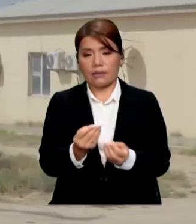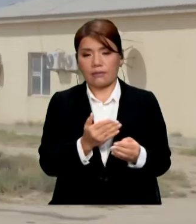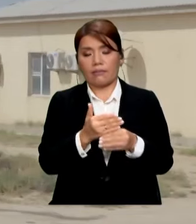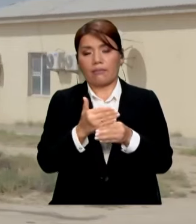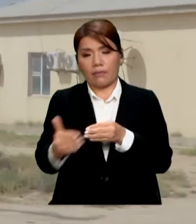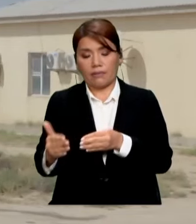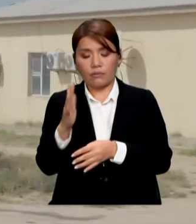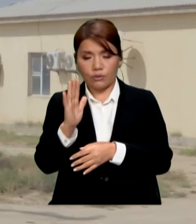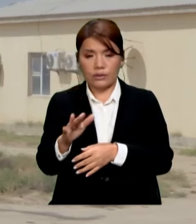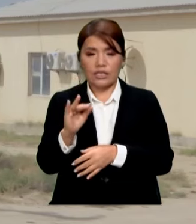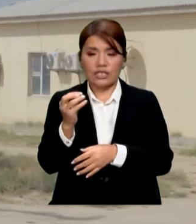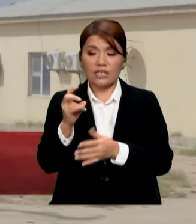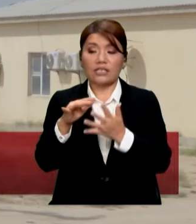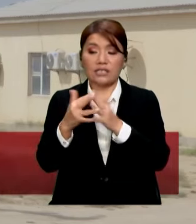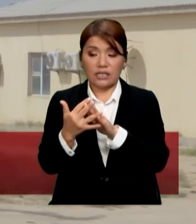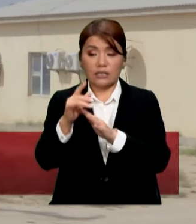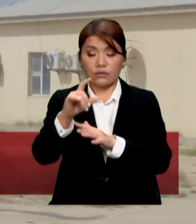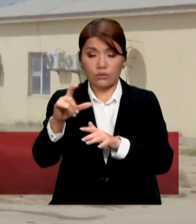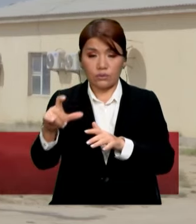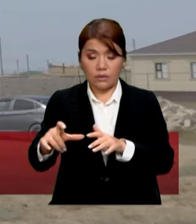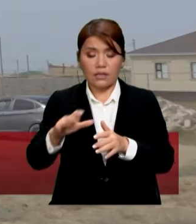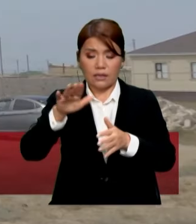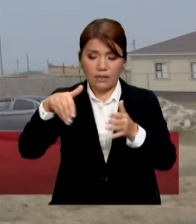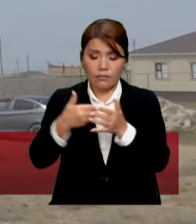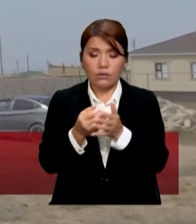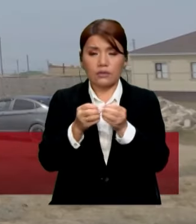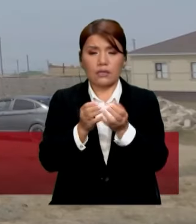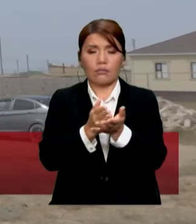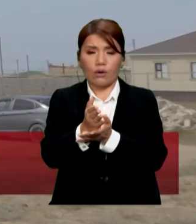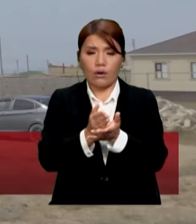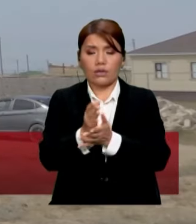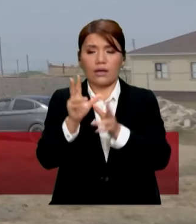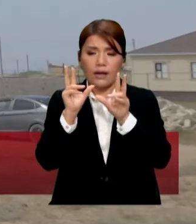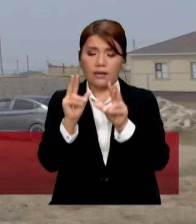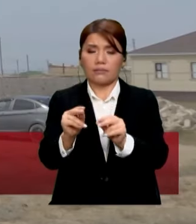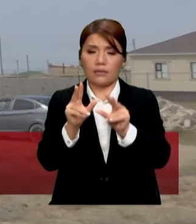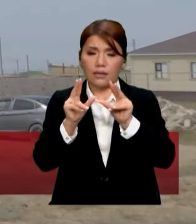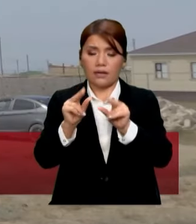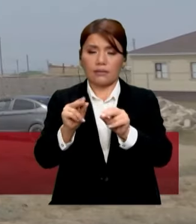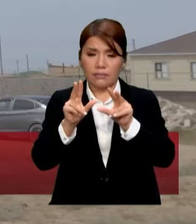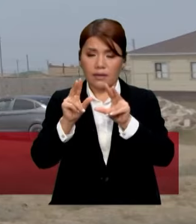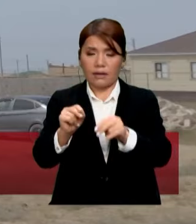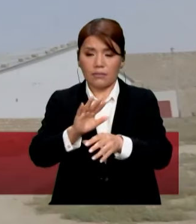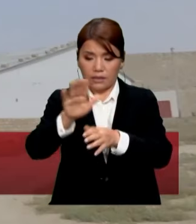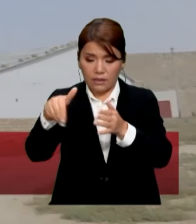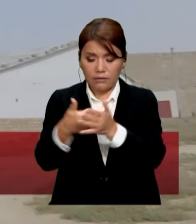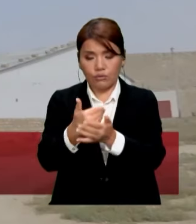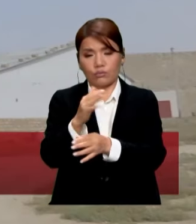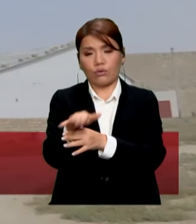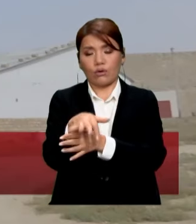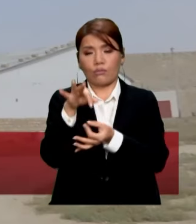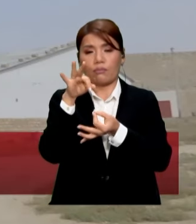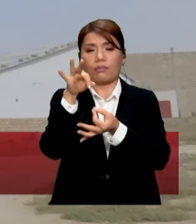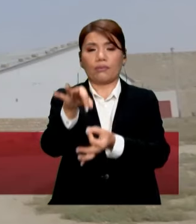По словам жителей Жанакиттык, больше 10 лет сельские чиновники продолжают кормить людей обещаниями проложить асфальт на дороге,